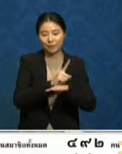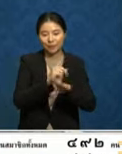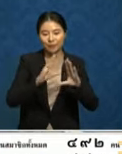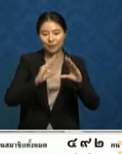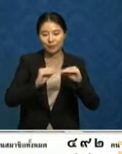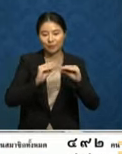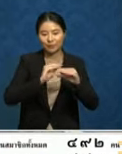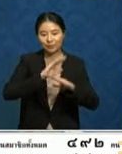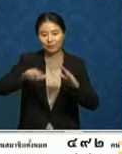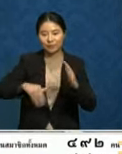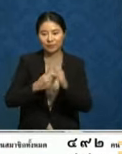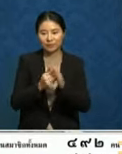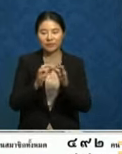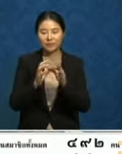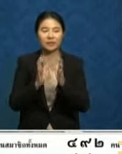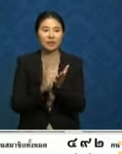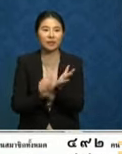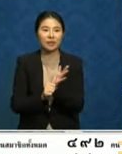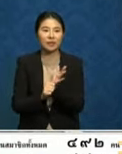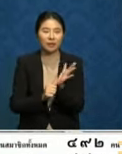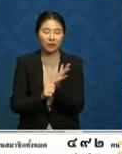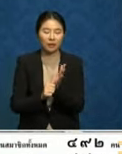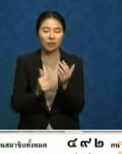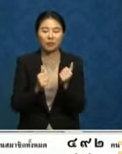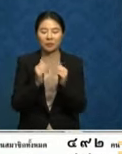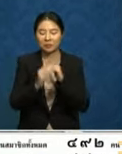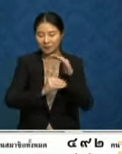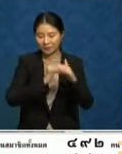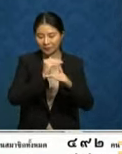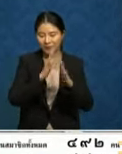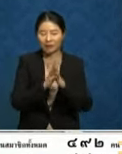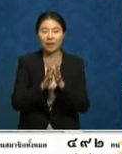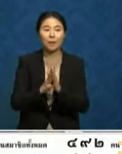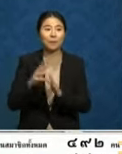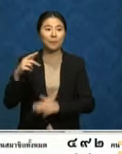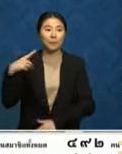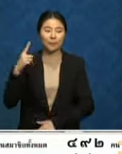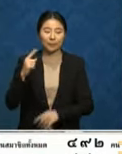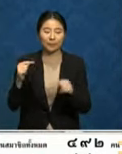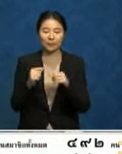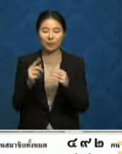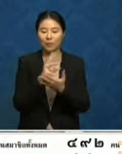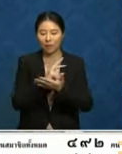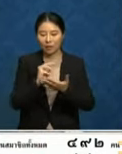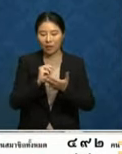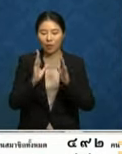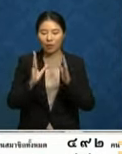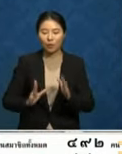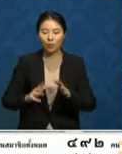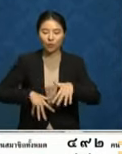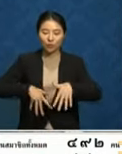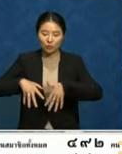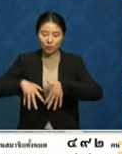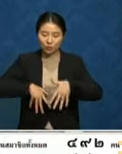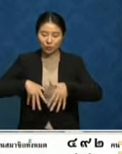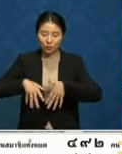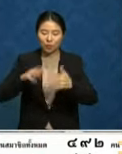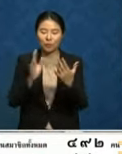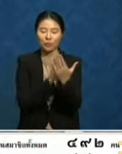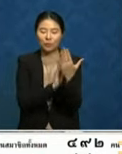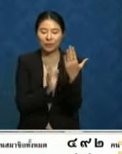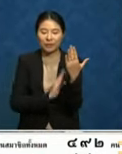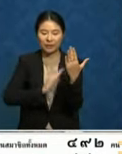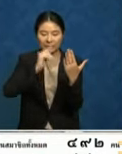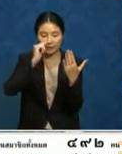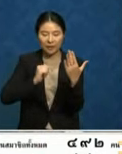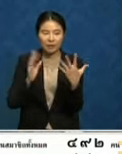นี้และเพื่อให้การเปลี่ยนแปลงครั้งนี้เกิดประโยชน์สูงสุดไม่ต่อเฉพาะมหาวิทยาลัยแต่ยังเกิดประโยชน์ต่อประเทศชาติและ